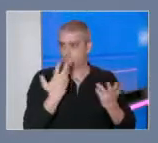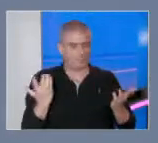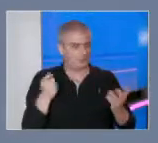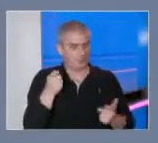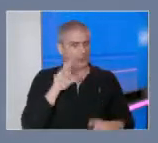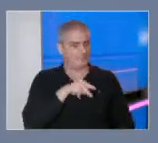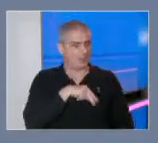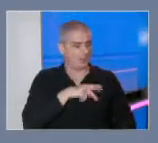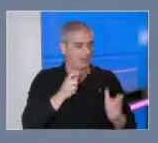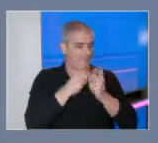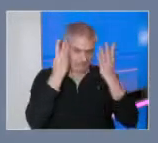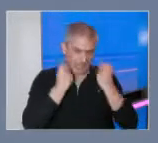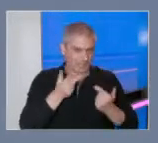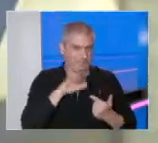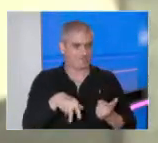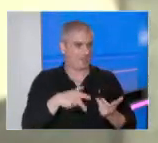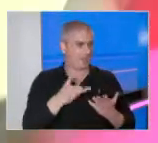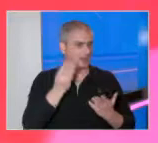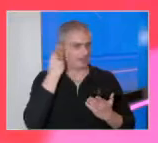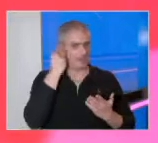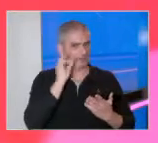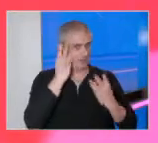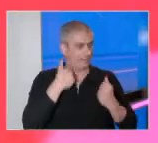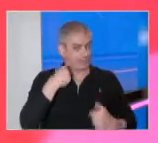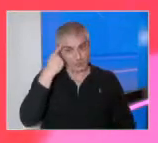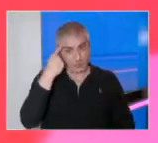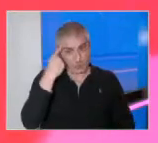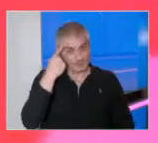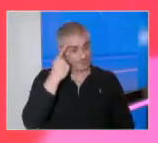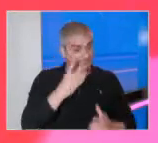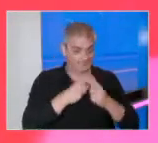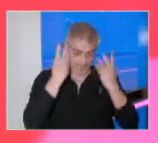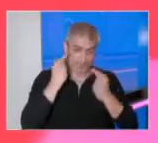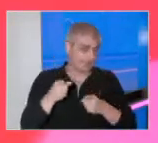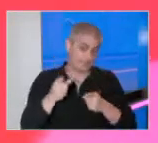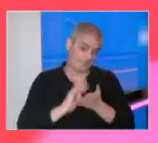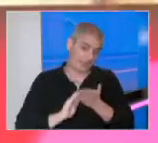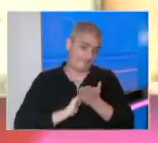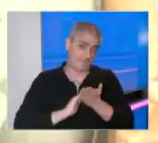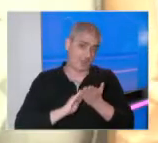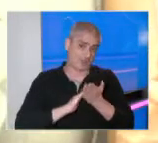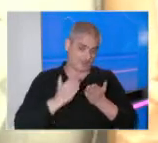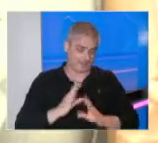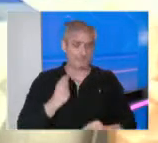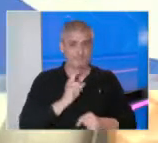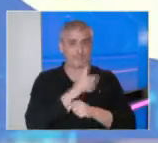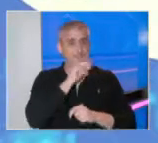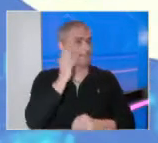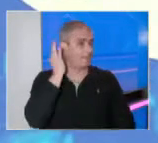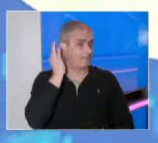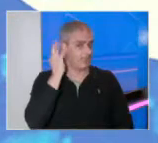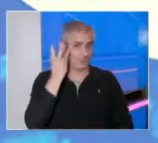הוא גם אחראי על המגזר החרדי ועל הלמידה של החרדים, ואנחנו יודעים שהמגזר החרדי, לפחות הבנים, כי מיד נדבר על